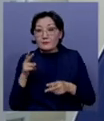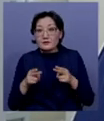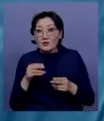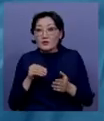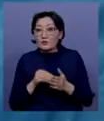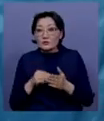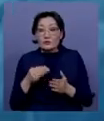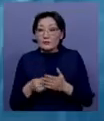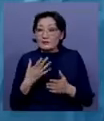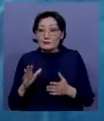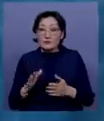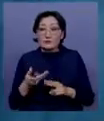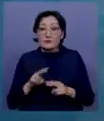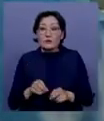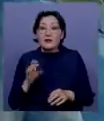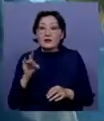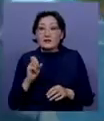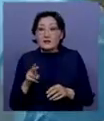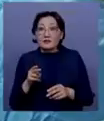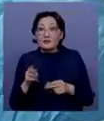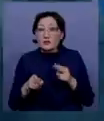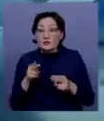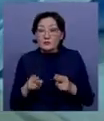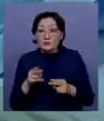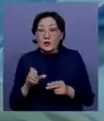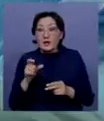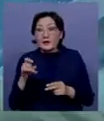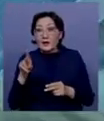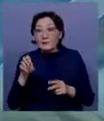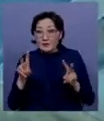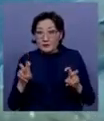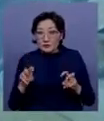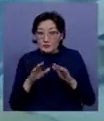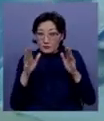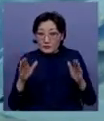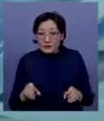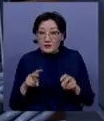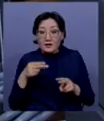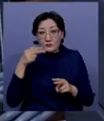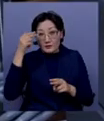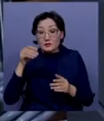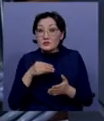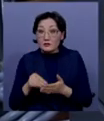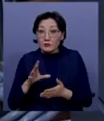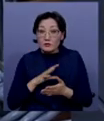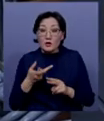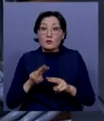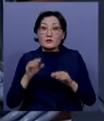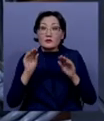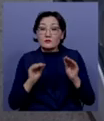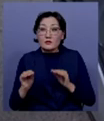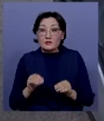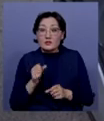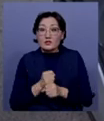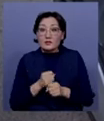қымбат емес. Бұл қатерлі ісікке жасалып жатқан ота Хайпек деп аталатын құрылғы арнайы Италиядан сатып алынған. Осы құрылғымен